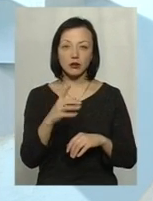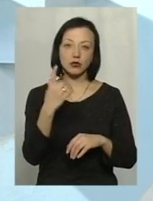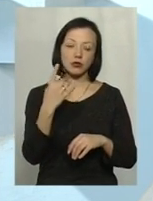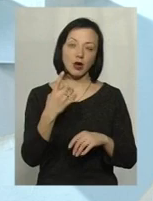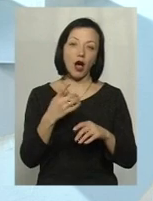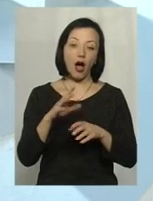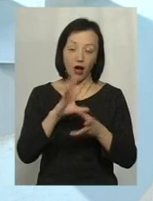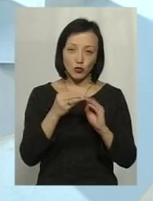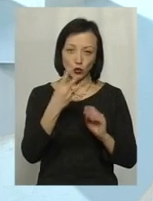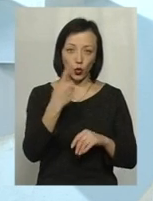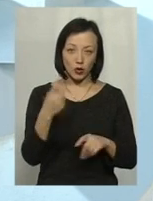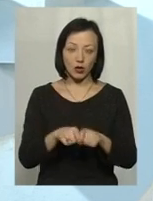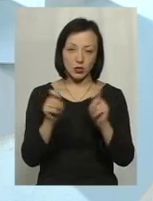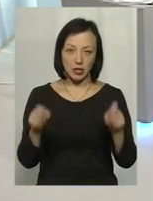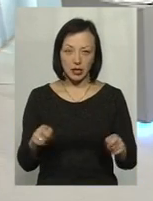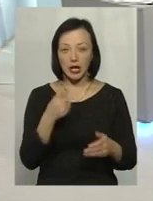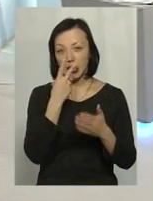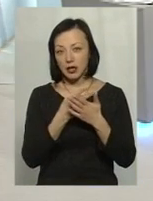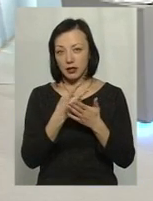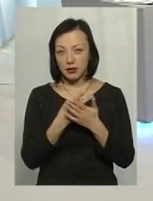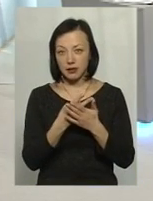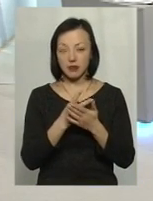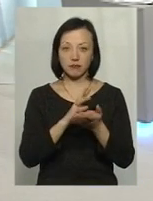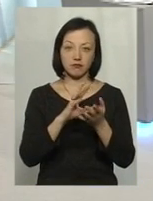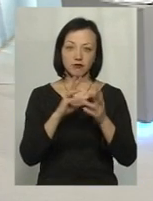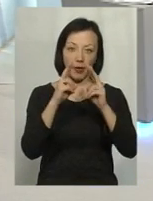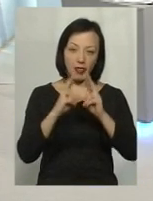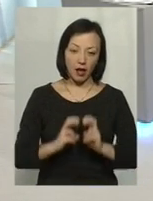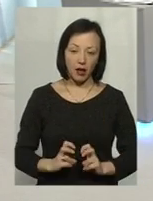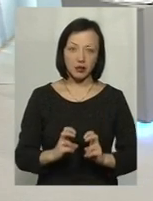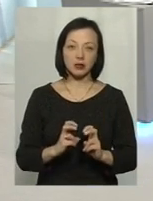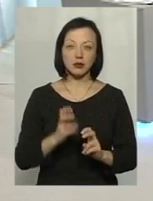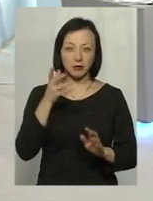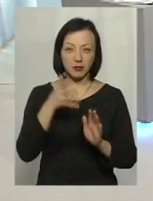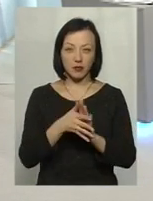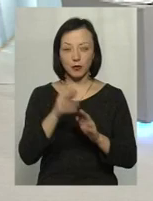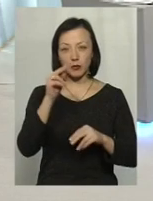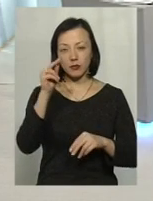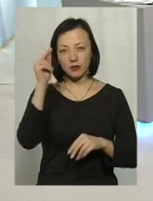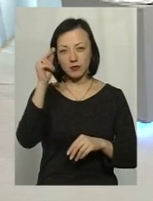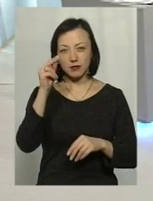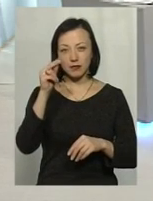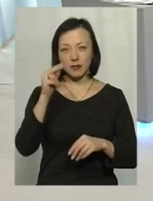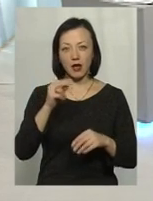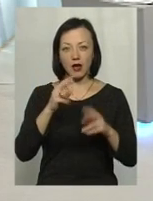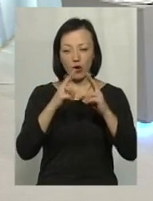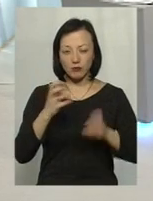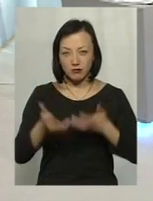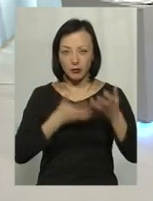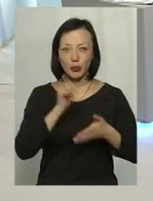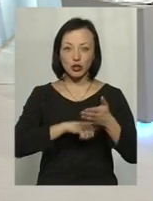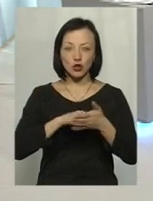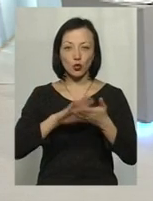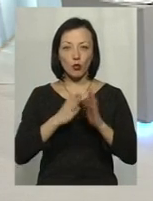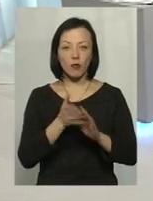крадіжка розкрита. З огляду і аналізу, вивчивши причини і умови вчинення крадіжок, ми бачимо,